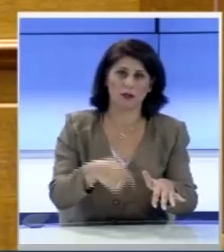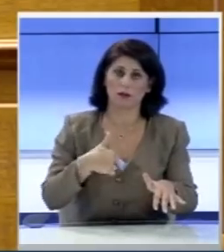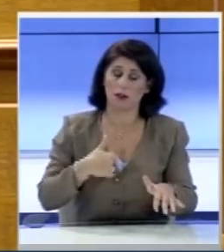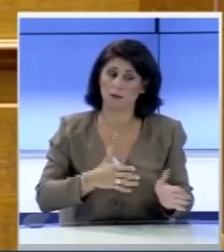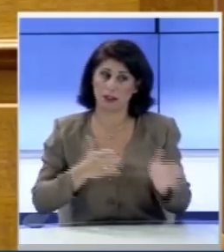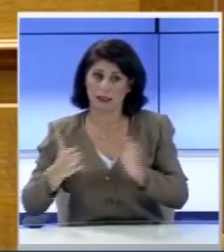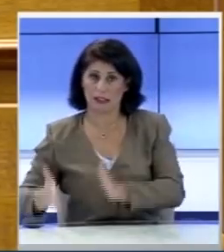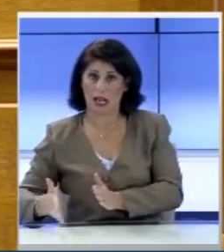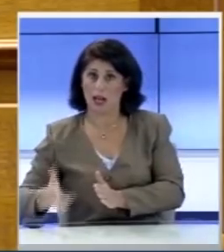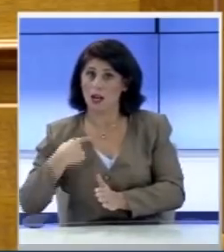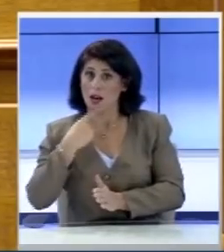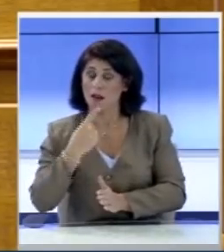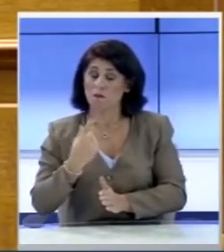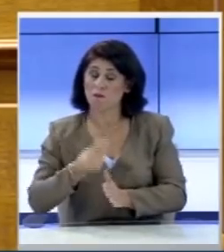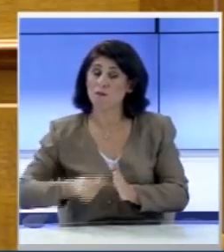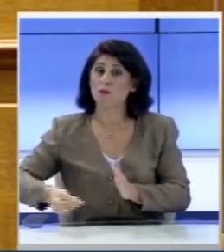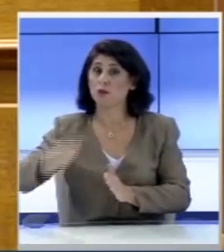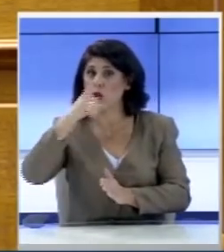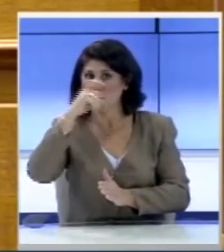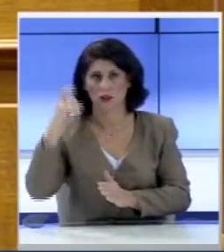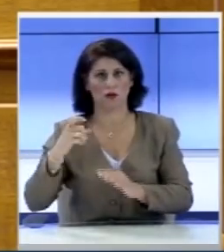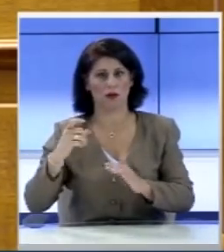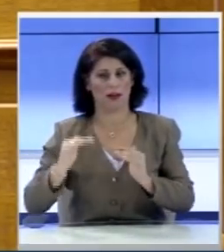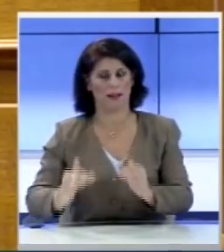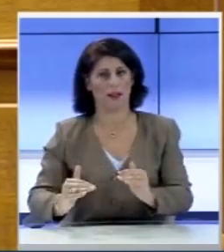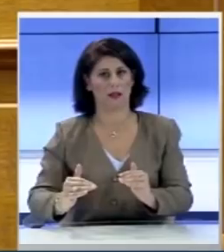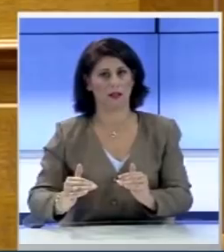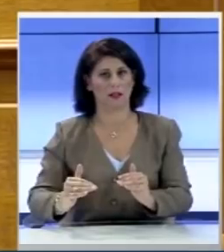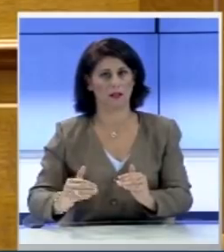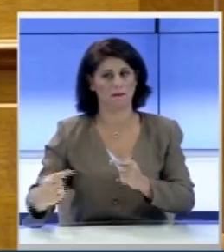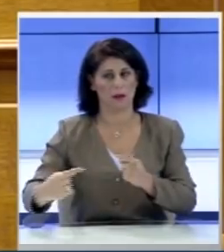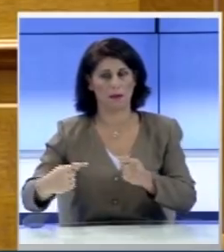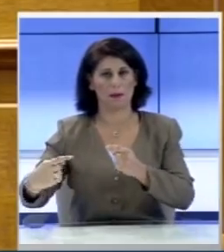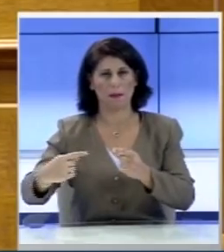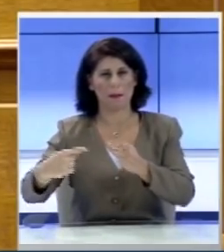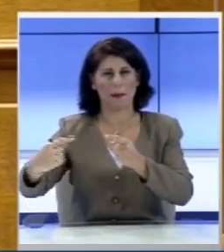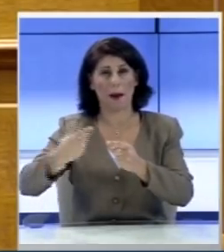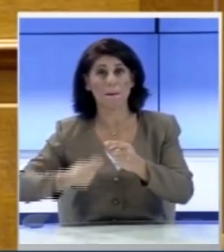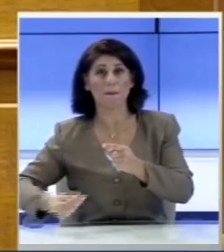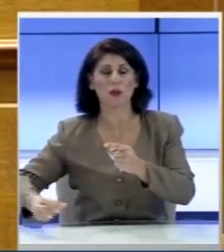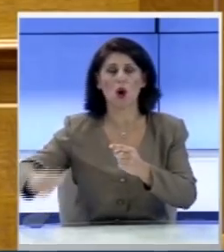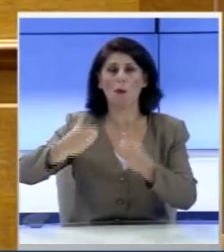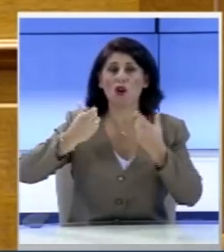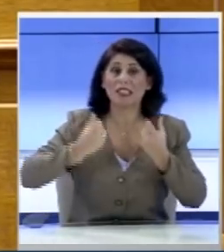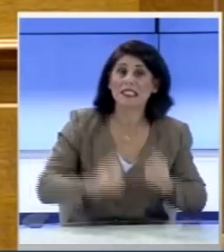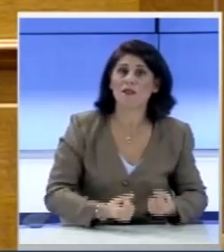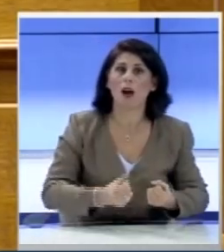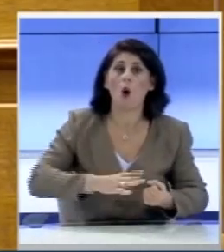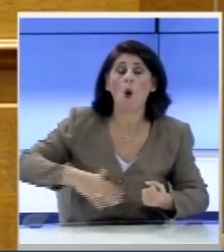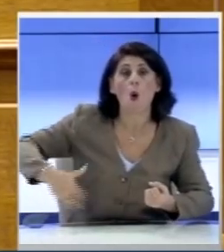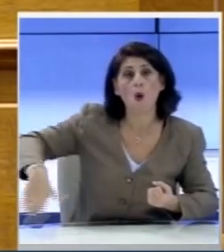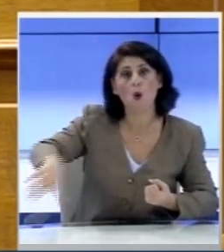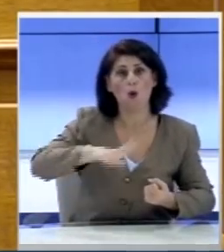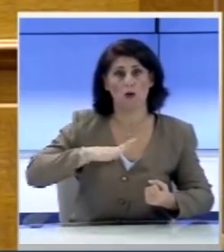ότι μπορεί να περιπλέξει ακόμα περισσότερο την κατάσταση, να οξύνει τους ανταγωνισμούς σε βάρος όλων